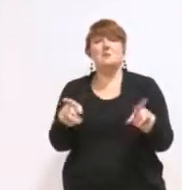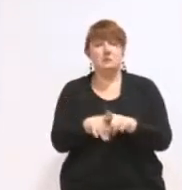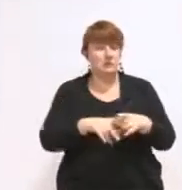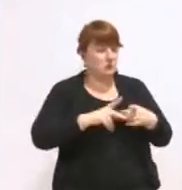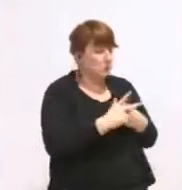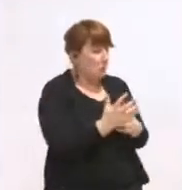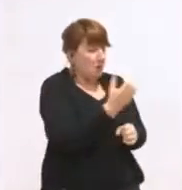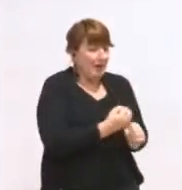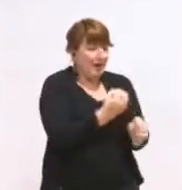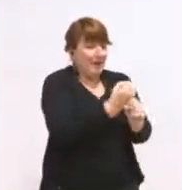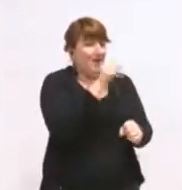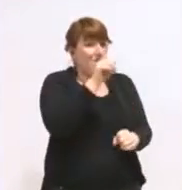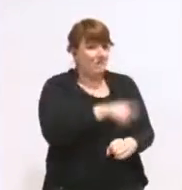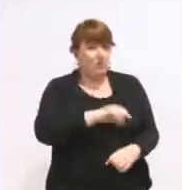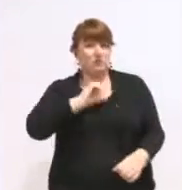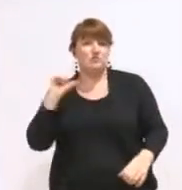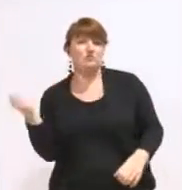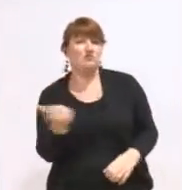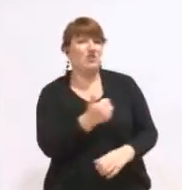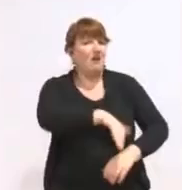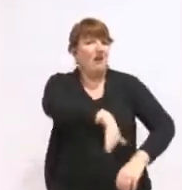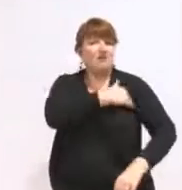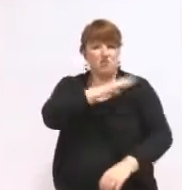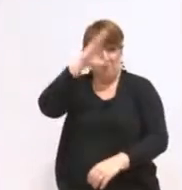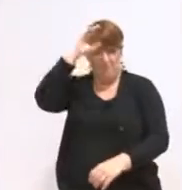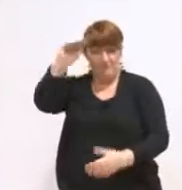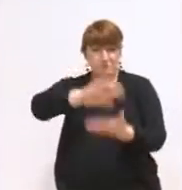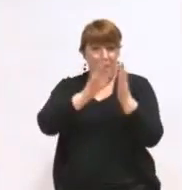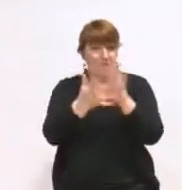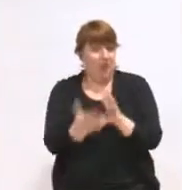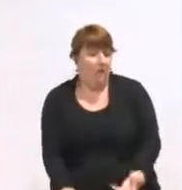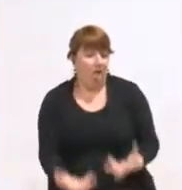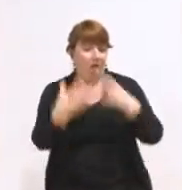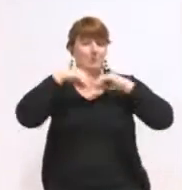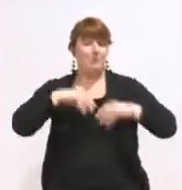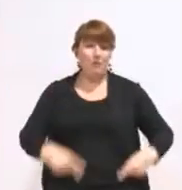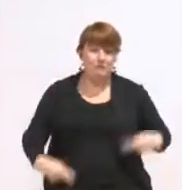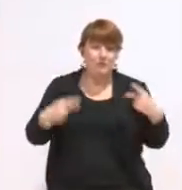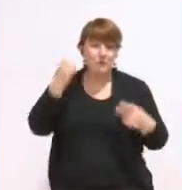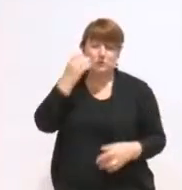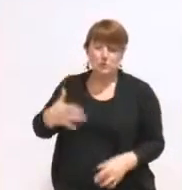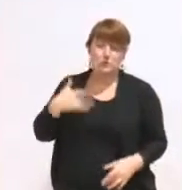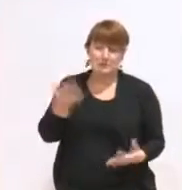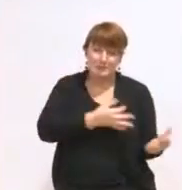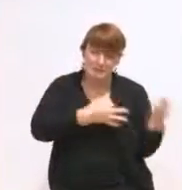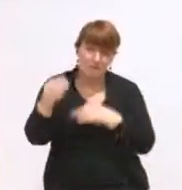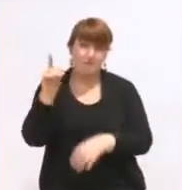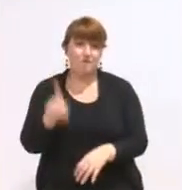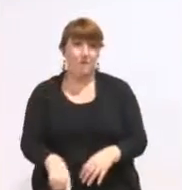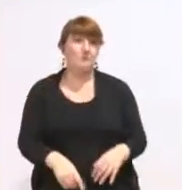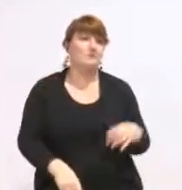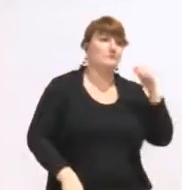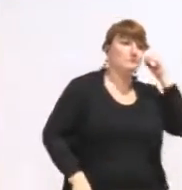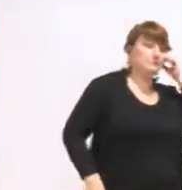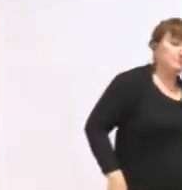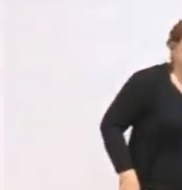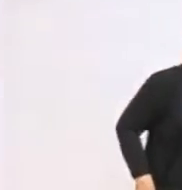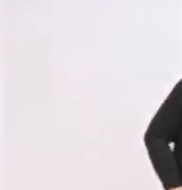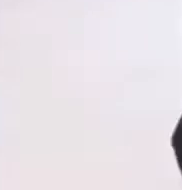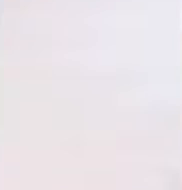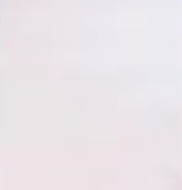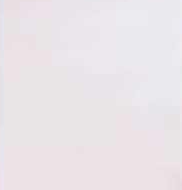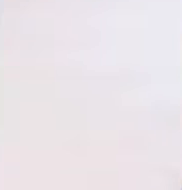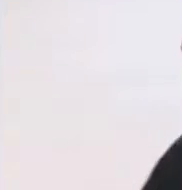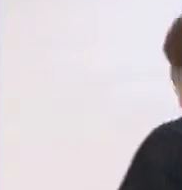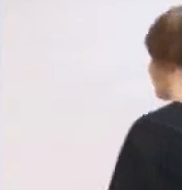faisant que ça rentre dans les pratiques professionnelles des agents au quotidien. Sur le sport féminin et la mixité dans les pratiques, on voit bien que le succès